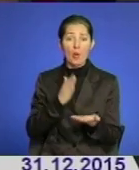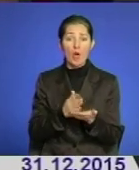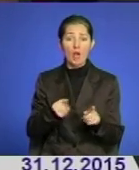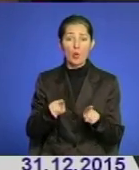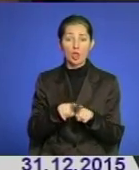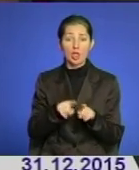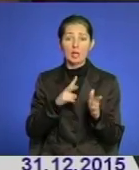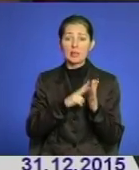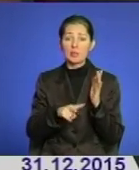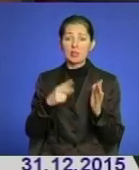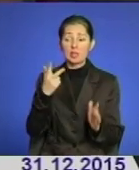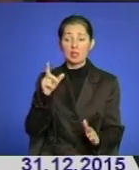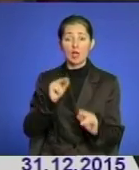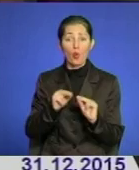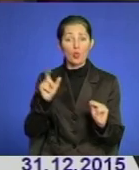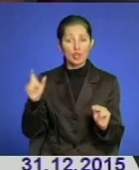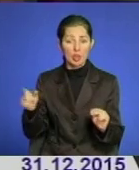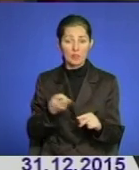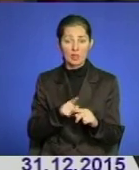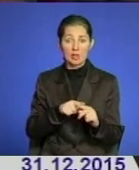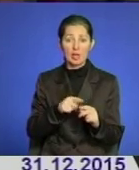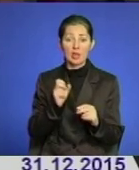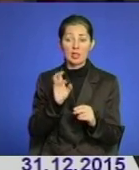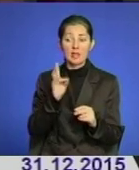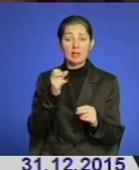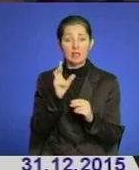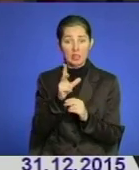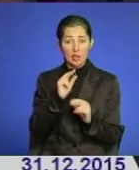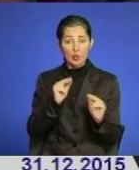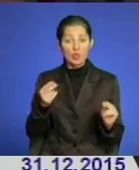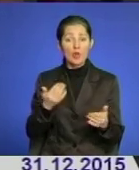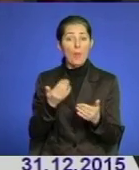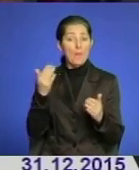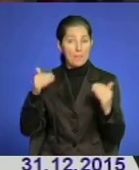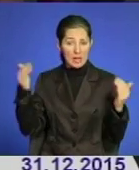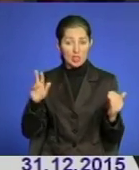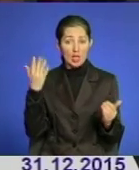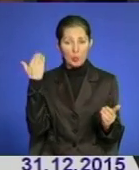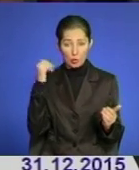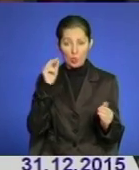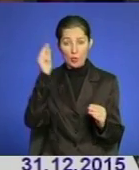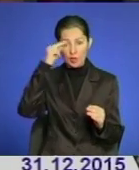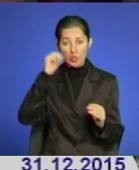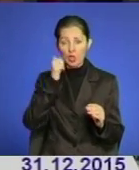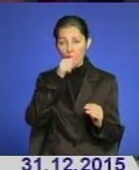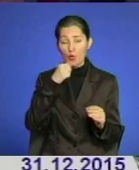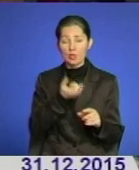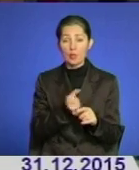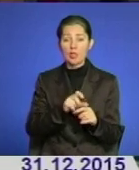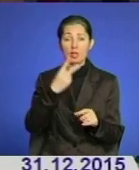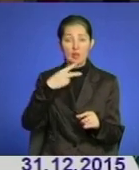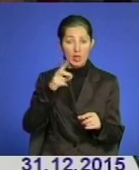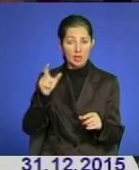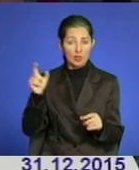таких 73 учні. Це на 13 учнів більше, ніж у минулому навчальному році. Понад 20 з